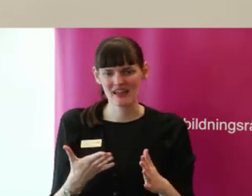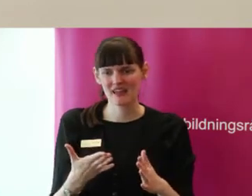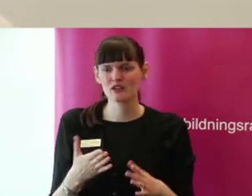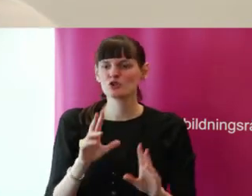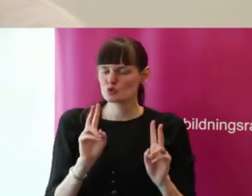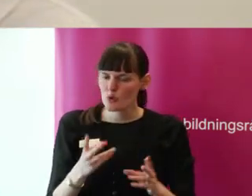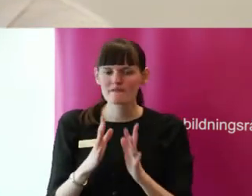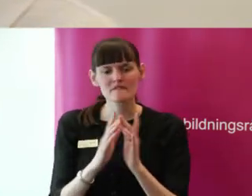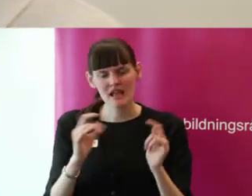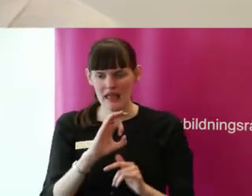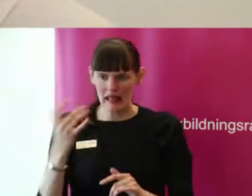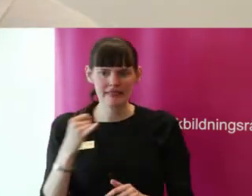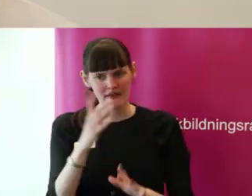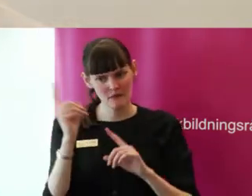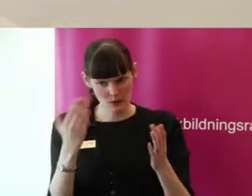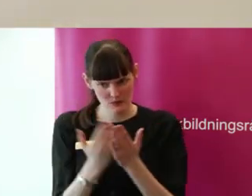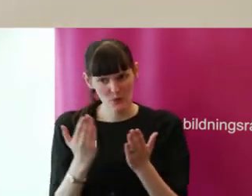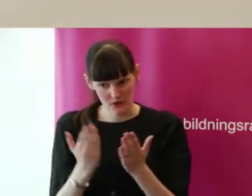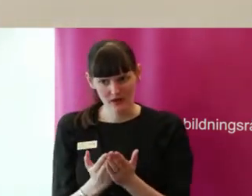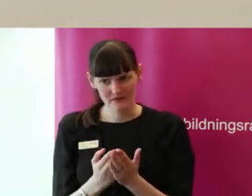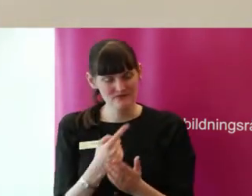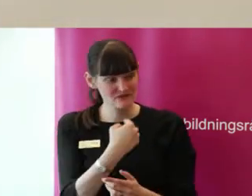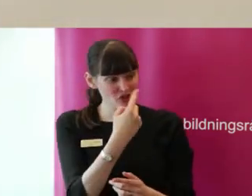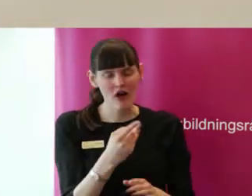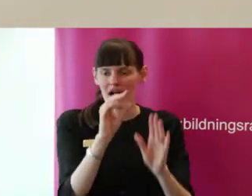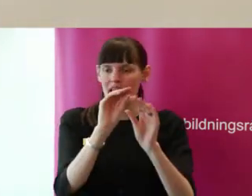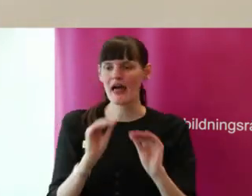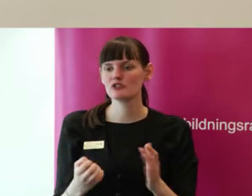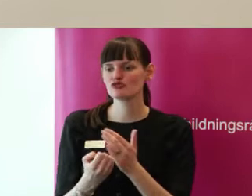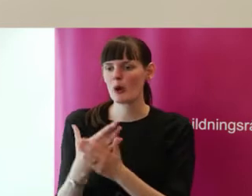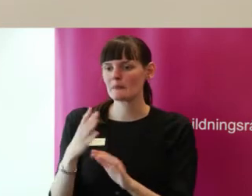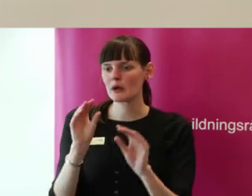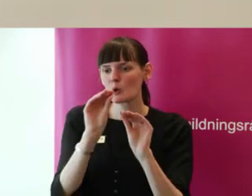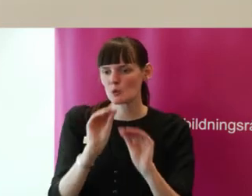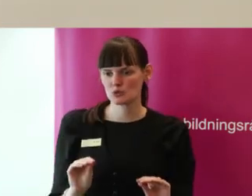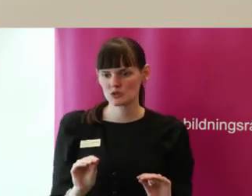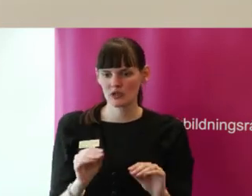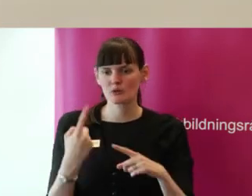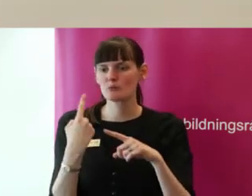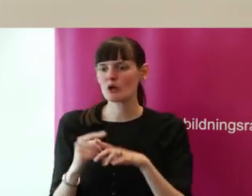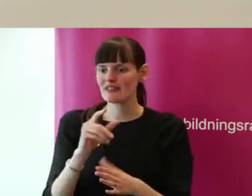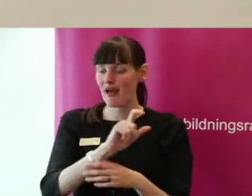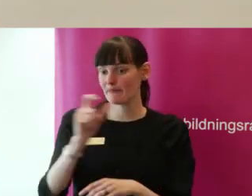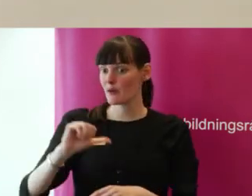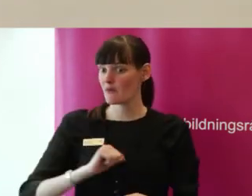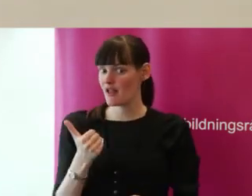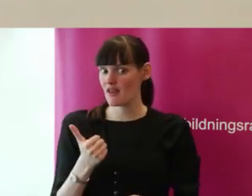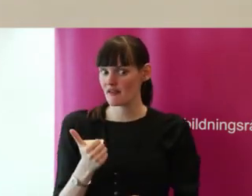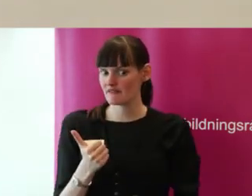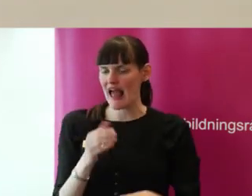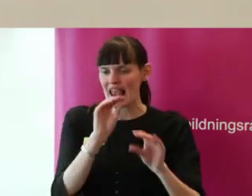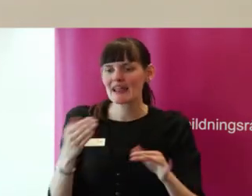och det du inledde med. Läraren skapar ju kursen och ämnet. Man är med i